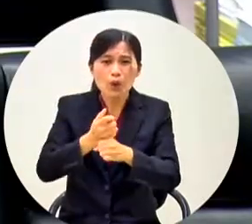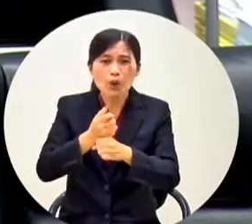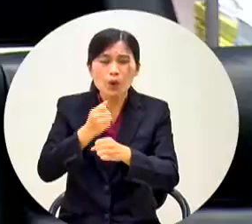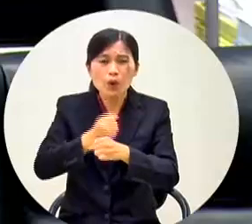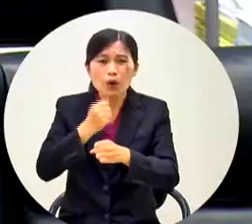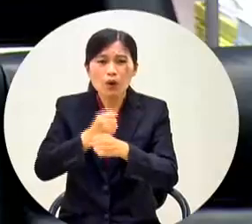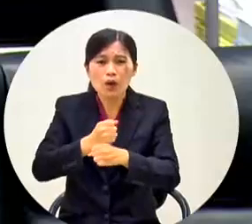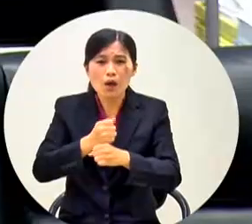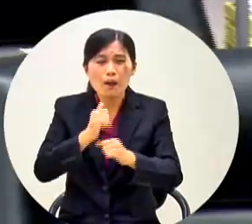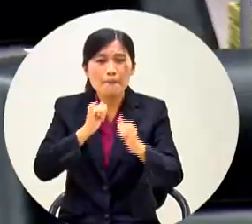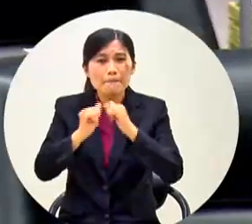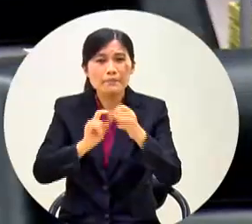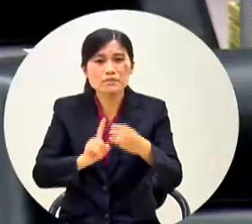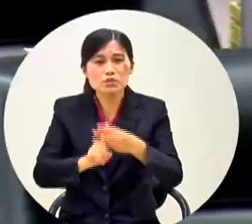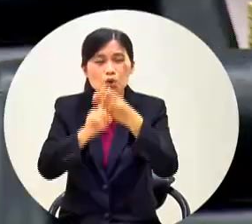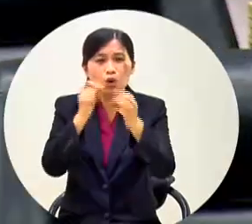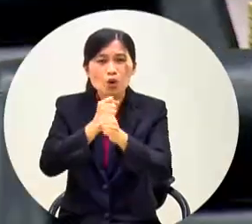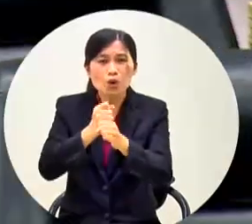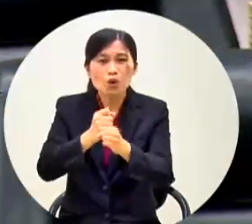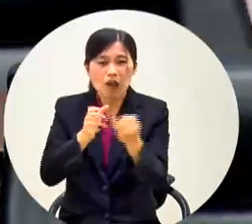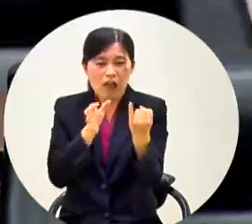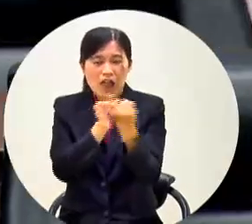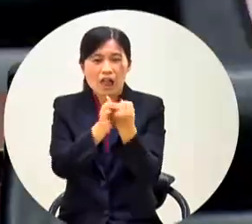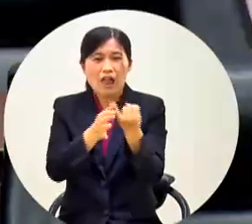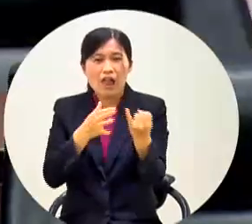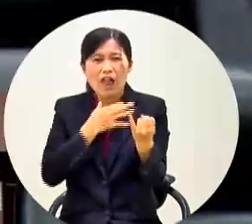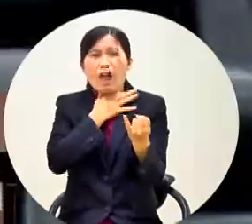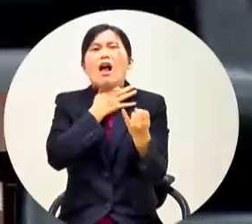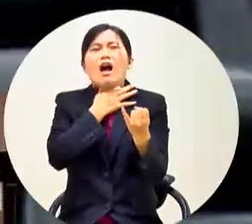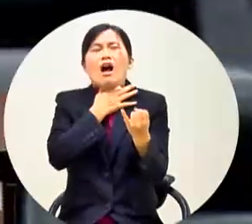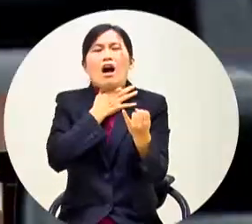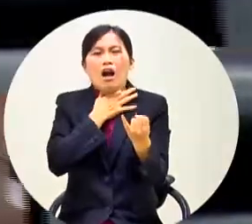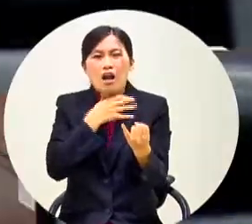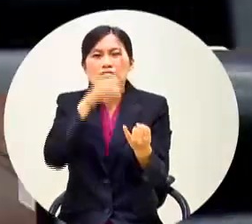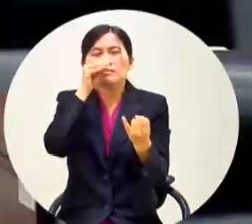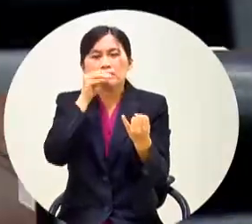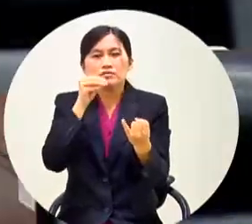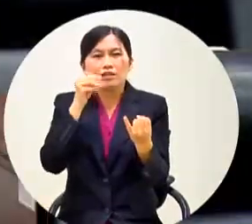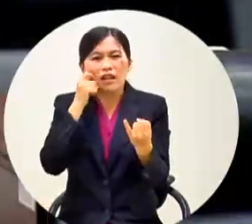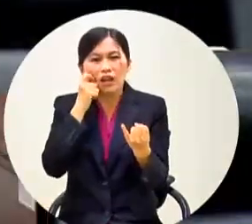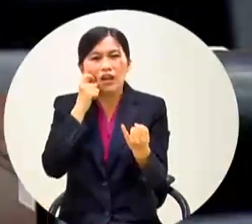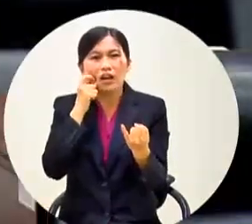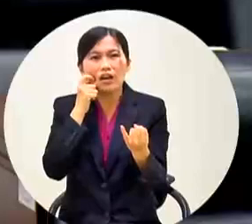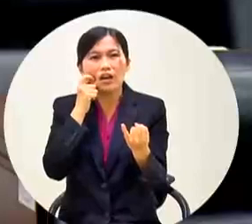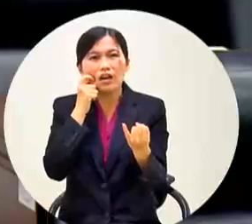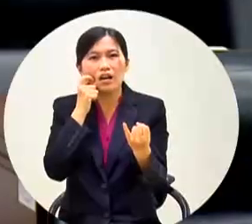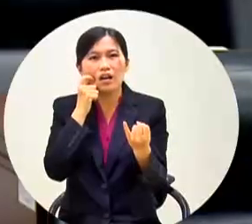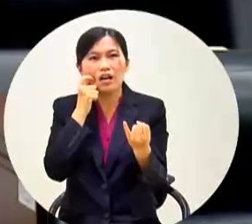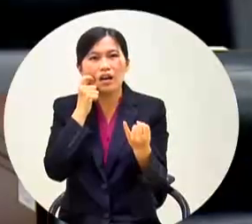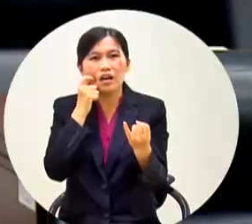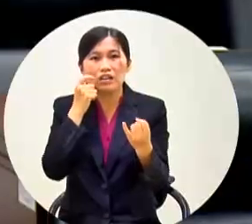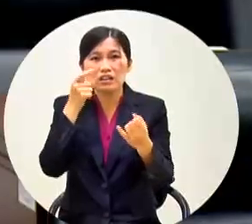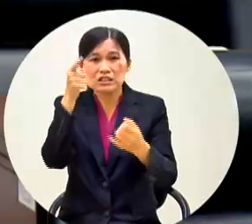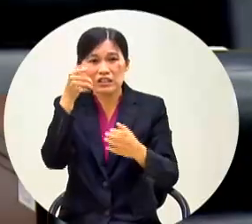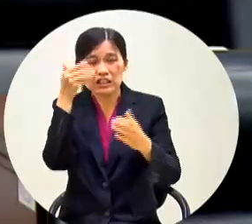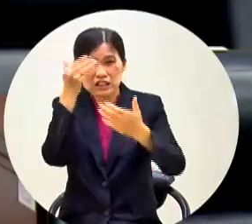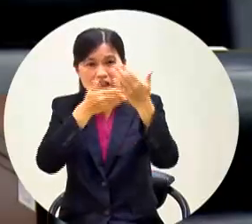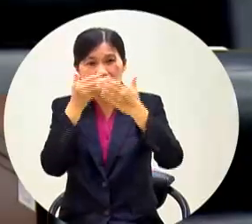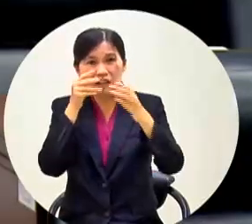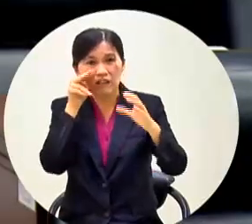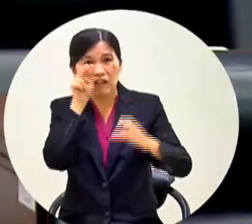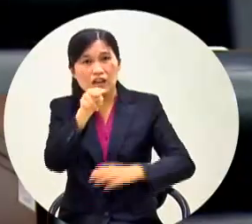掉的她没当穿鬼，所以她的力量没得对抗。然后镜头上你看有没有，有没有勒住了？